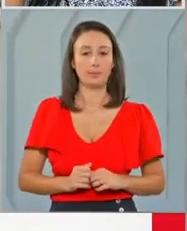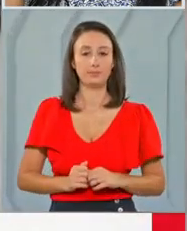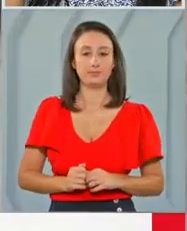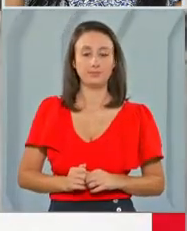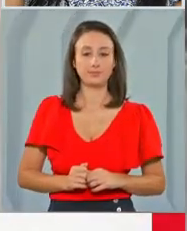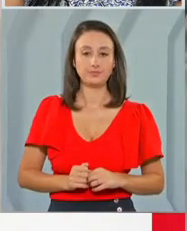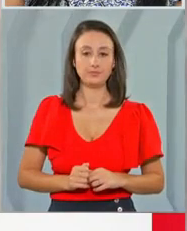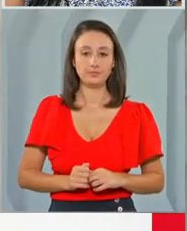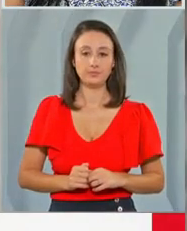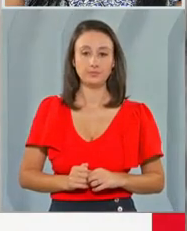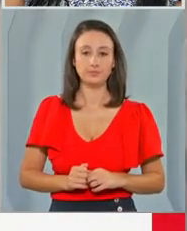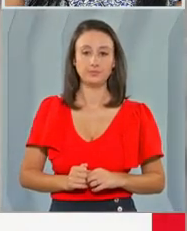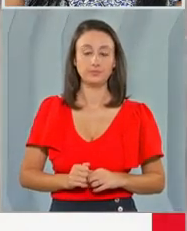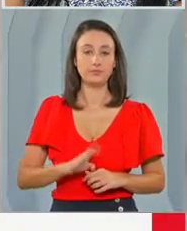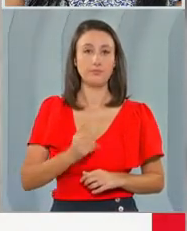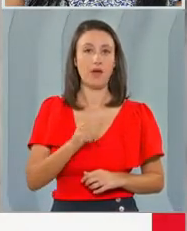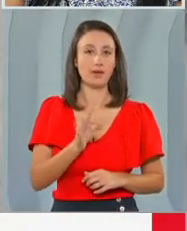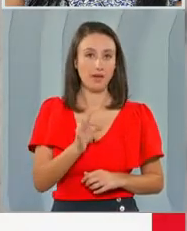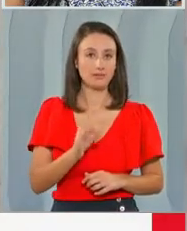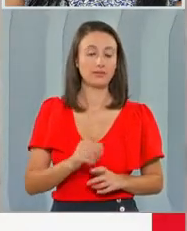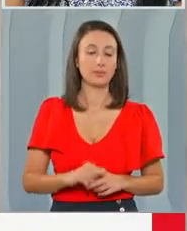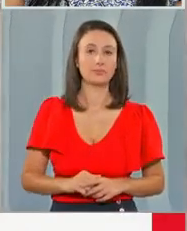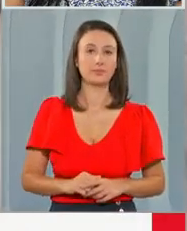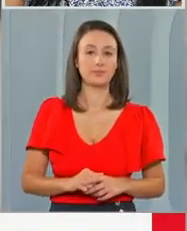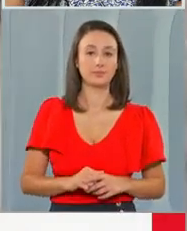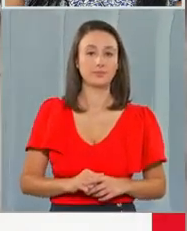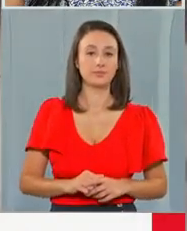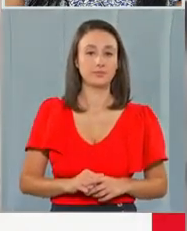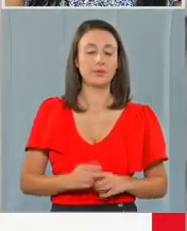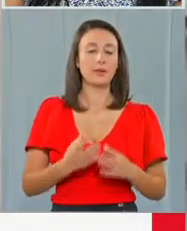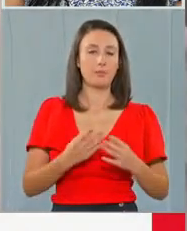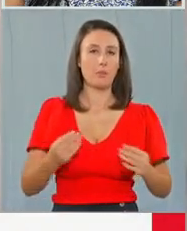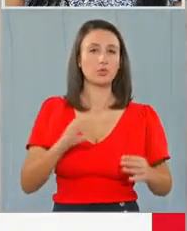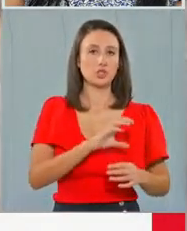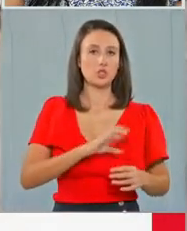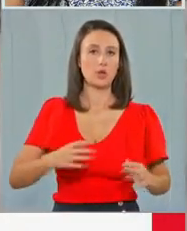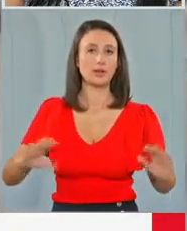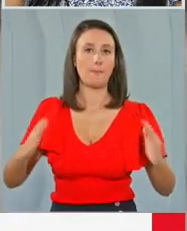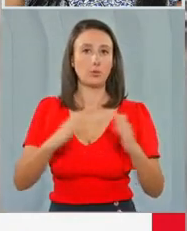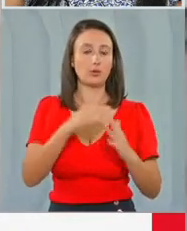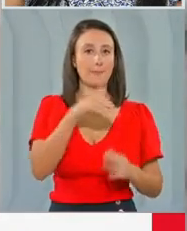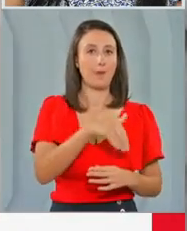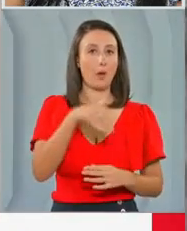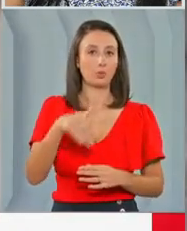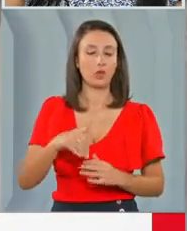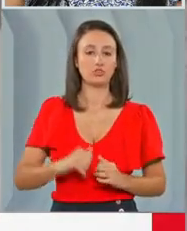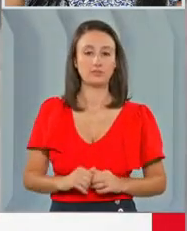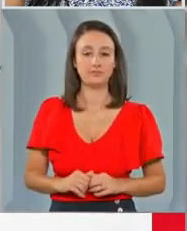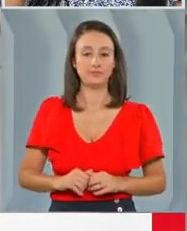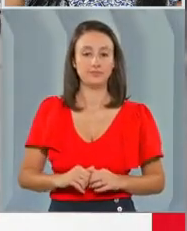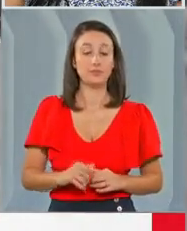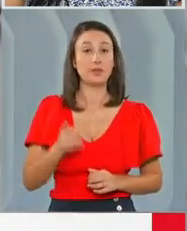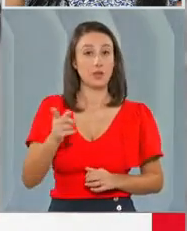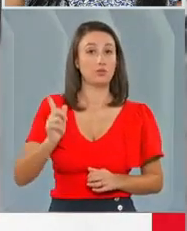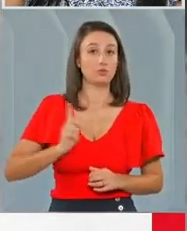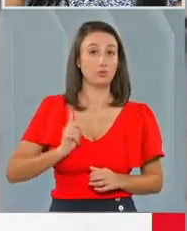asemenea munții Banatului, Carpații Meridionali, nordul orientalilor, sudul Banatului și Maramureșul. Aici așteptăm